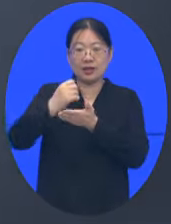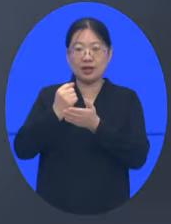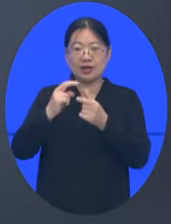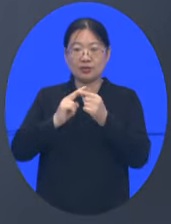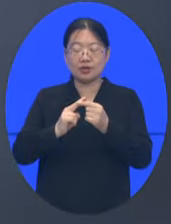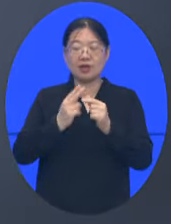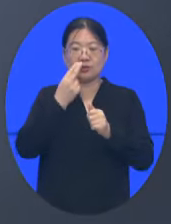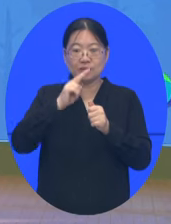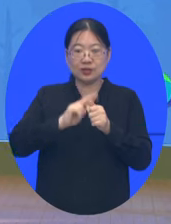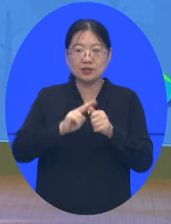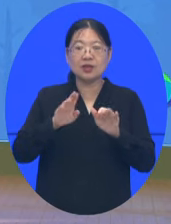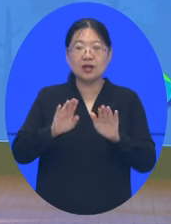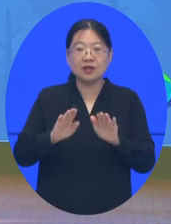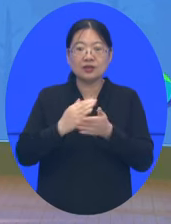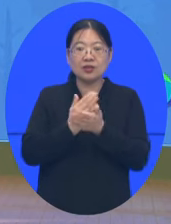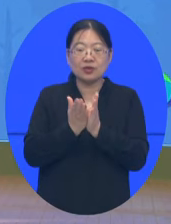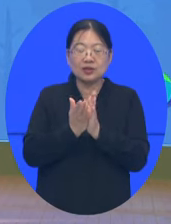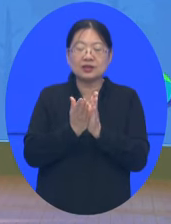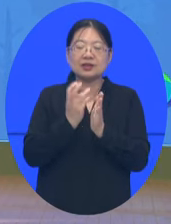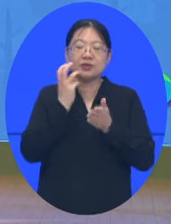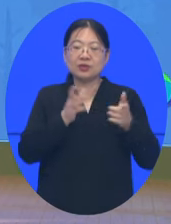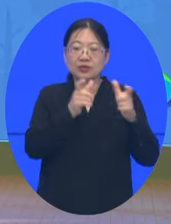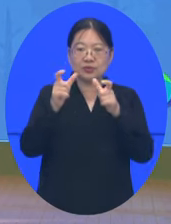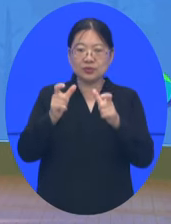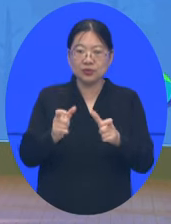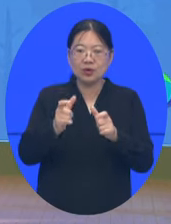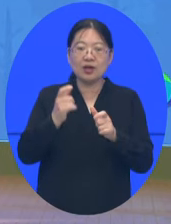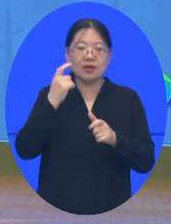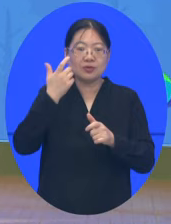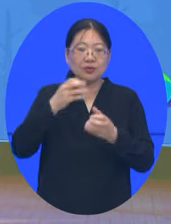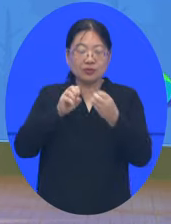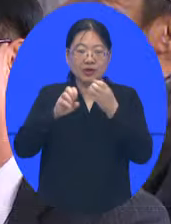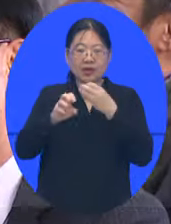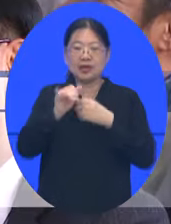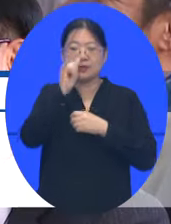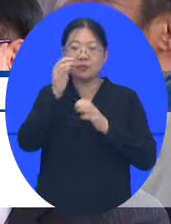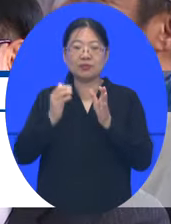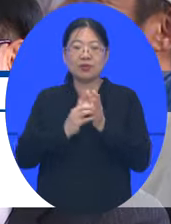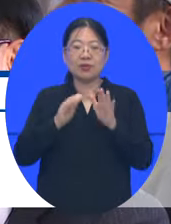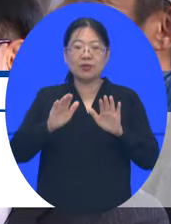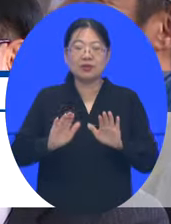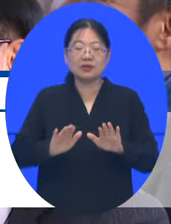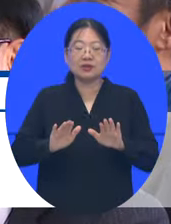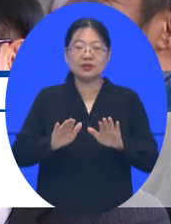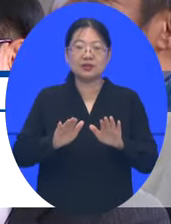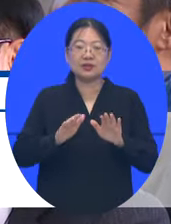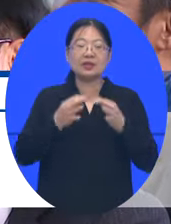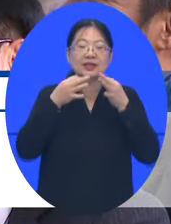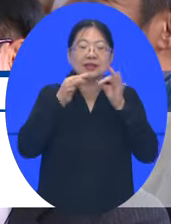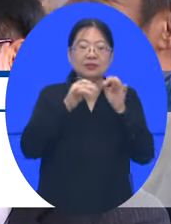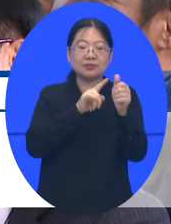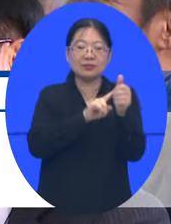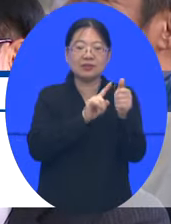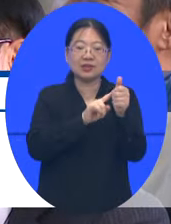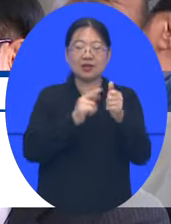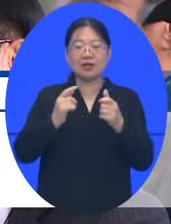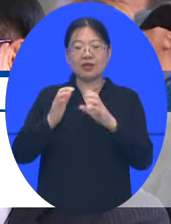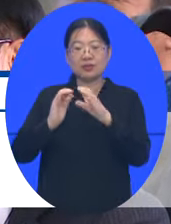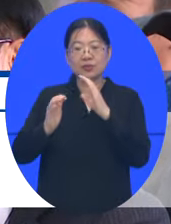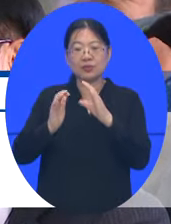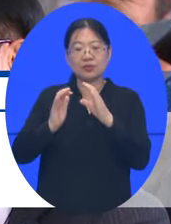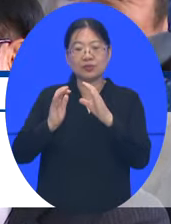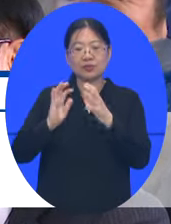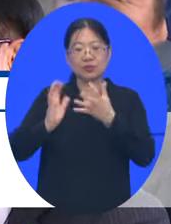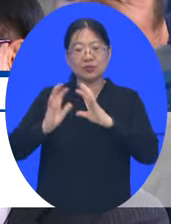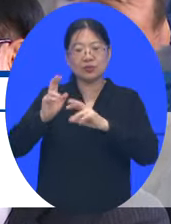뽑기와 도전 관련 OX 퀴즈도 진행돼 큰 호응을 이끌어냈습니다. 오늘 김동연 도지사께서 이렇게 소통의